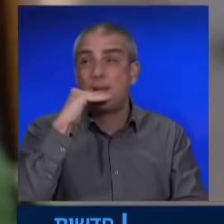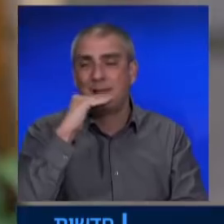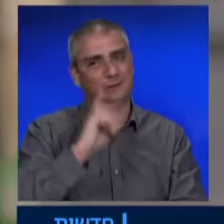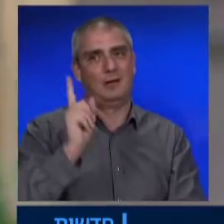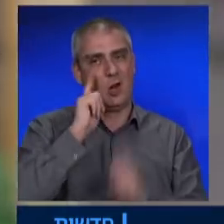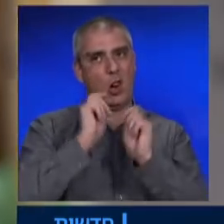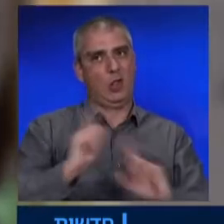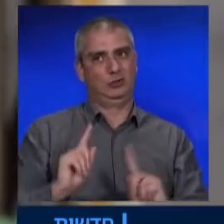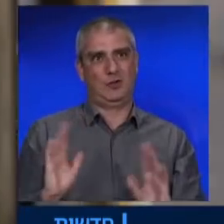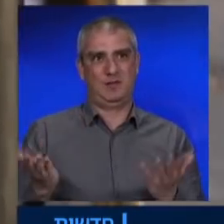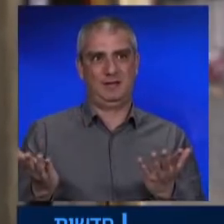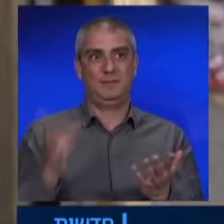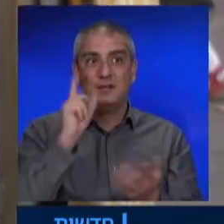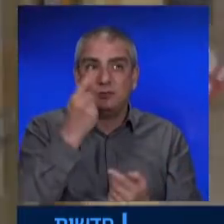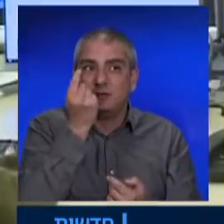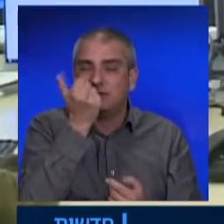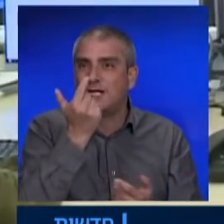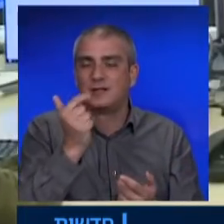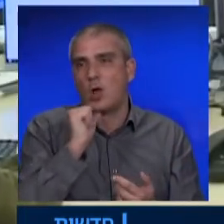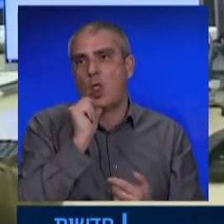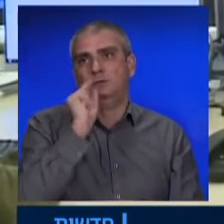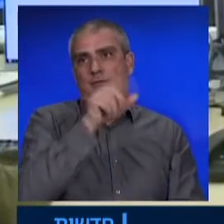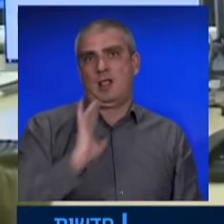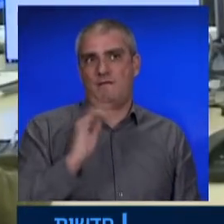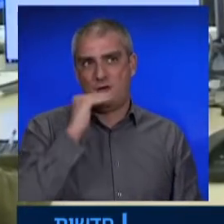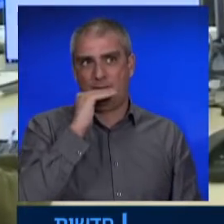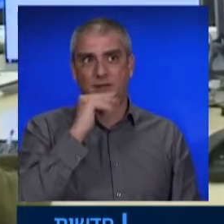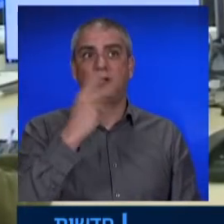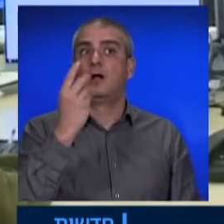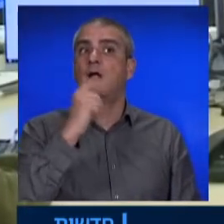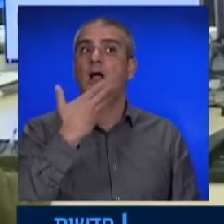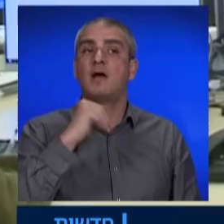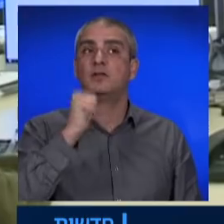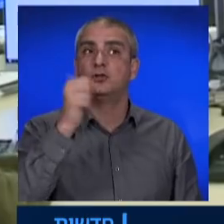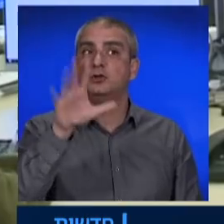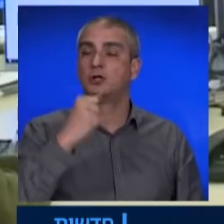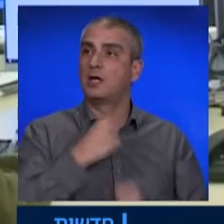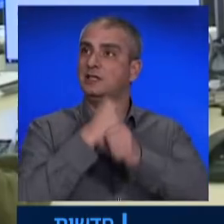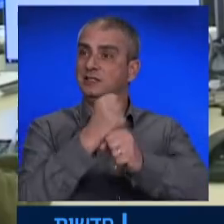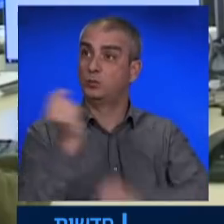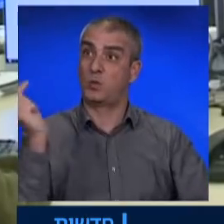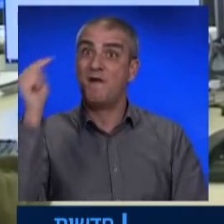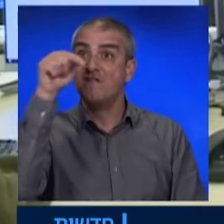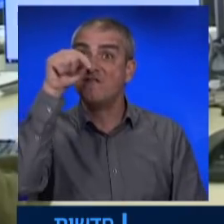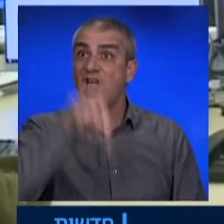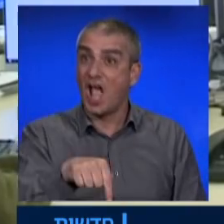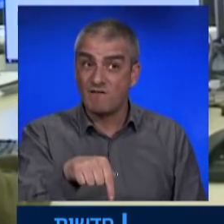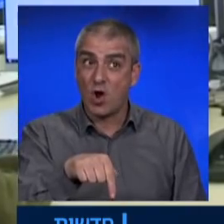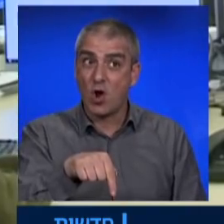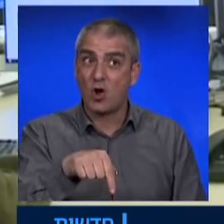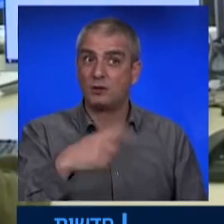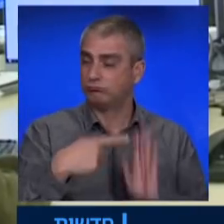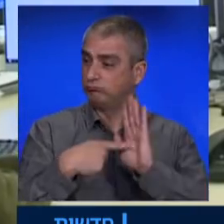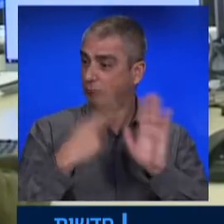סומכים, ולכן יש טיפה עניין לא להגיע. הרב הראשון שיתפוס, שיקח ייצוגיות ויבוא ויראה שזה